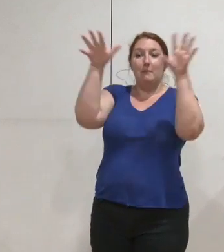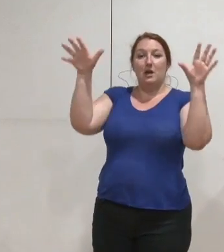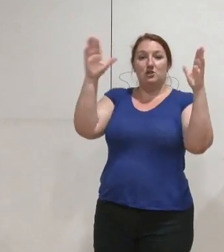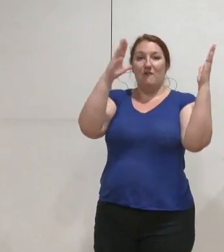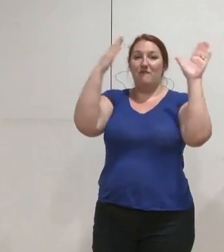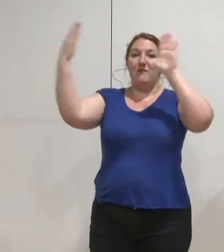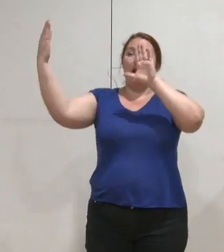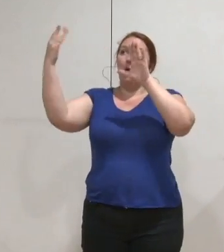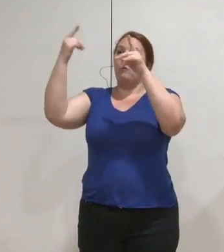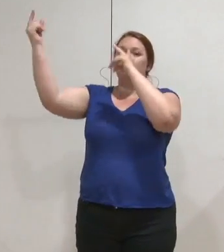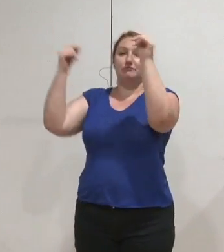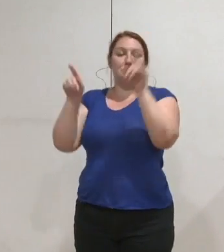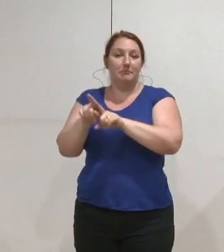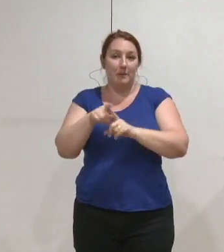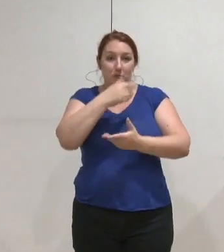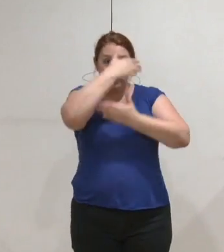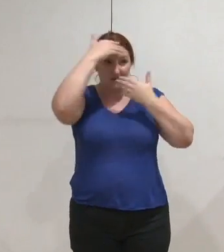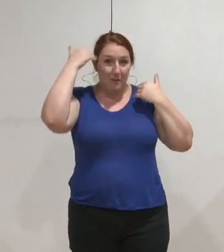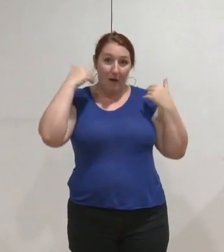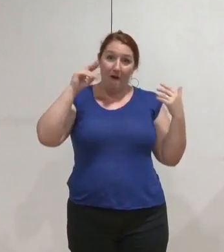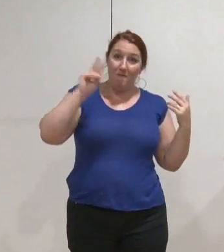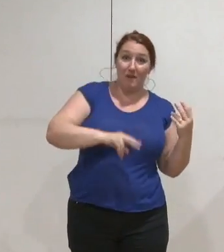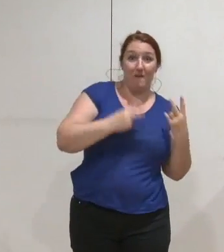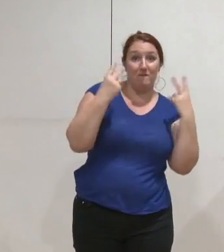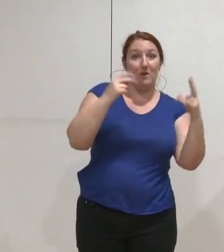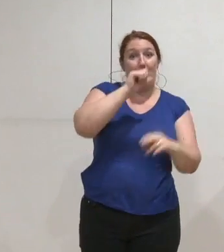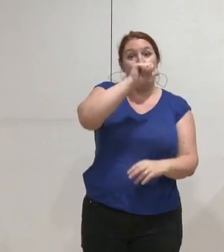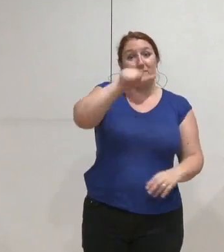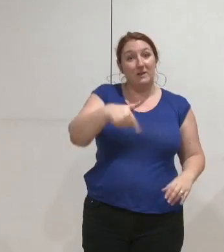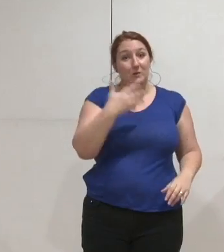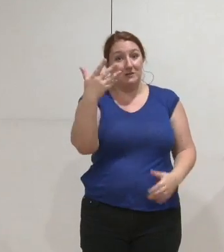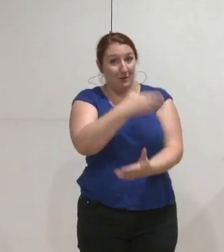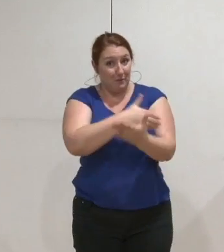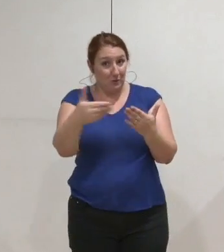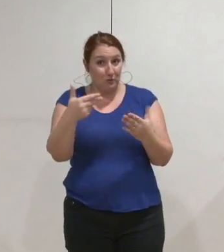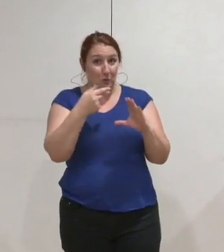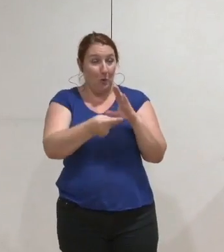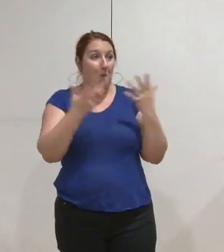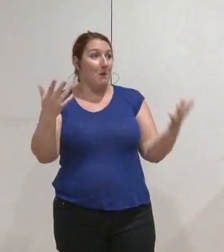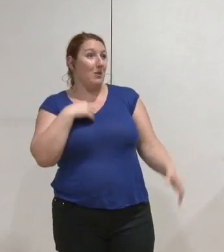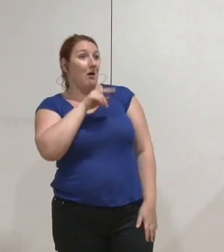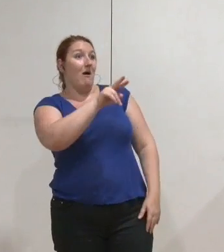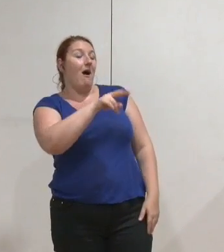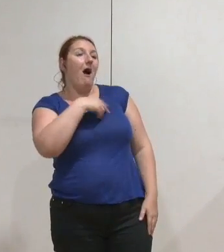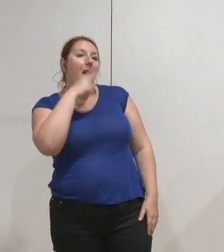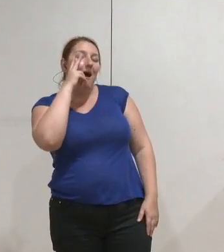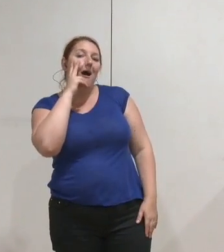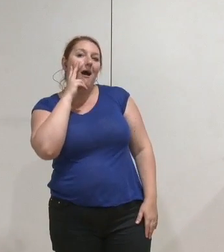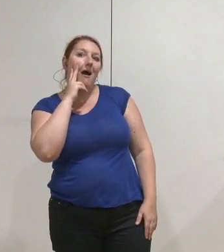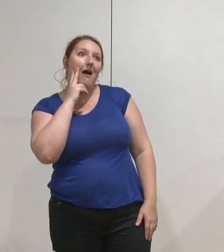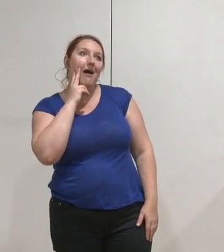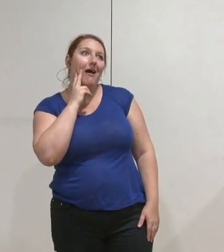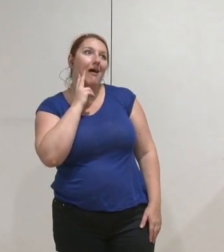vercor je ne savais pas que je passais à côté de quelque chose qui valait 1,5 million d'euros maintenant je vais le voir avec des yeux beaucoup plus